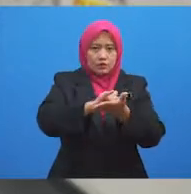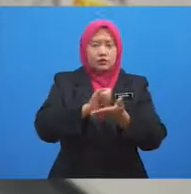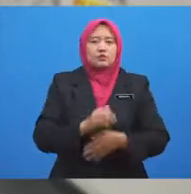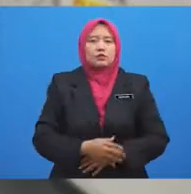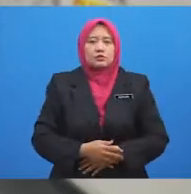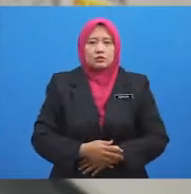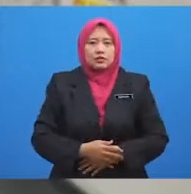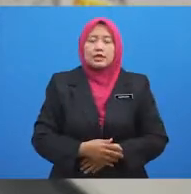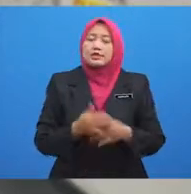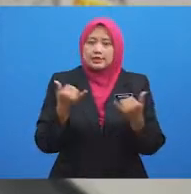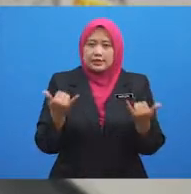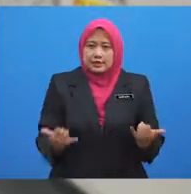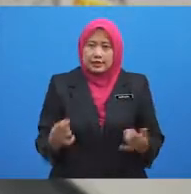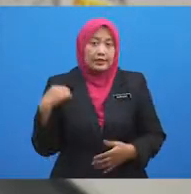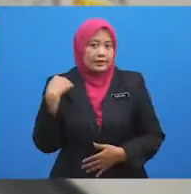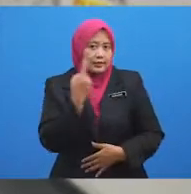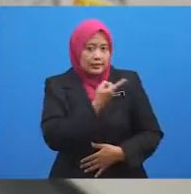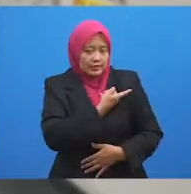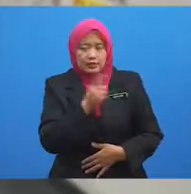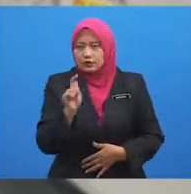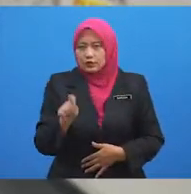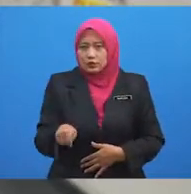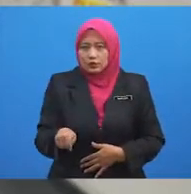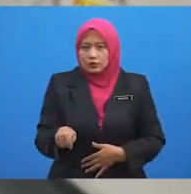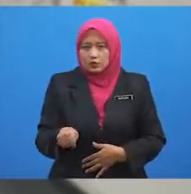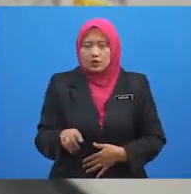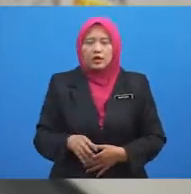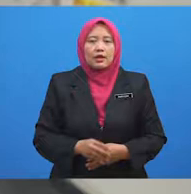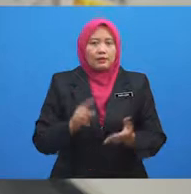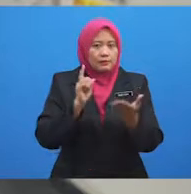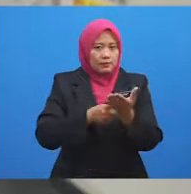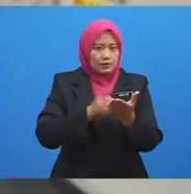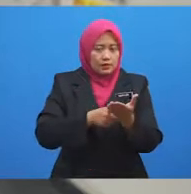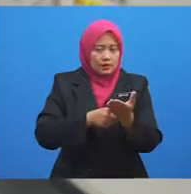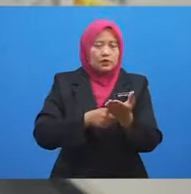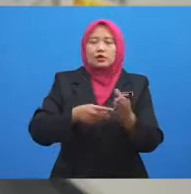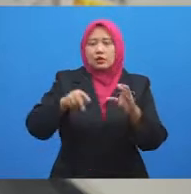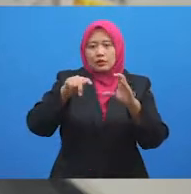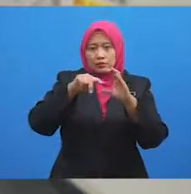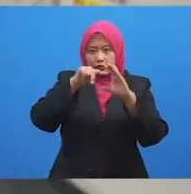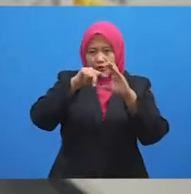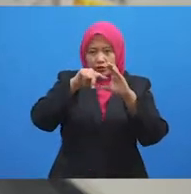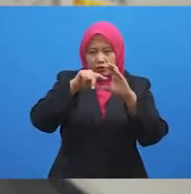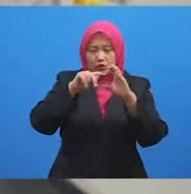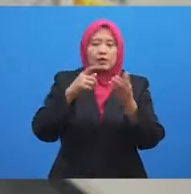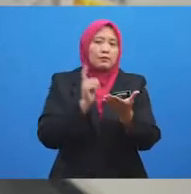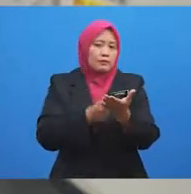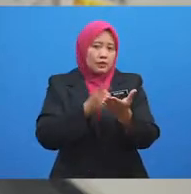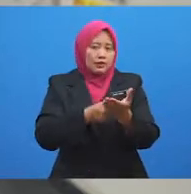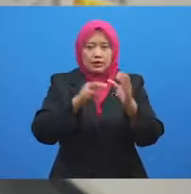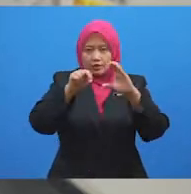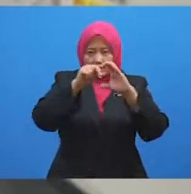kita menentukan bilangan proton, bilangan neutron dan nombor